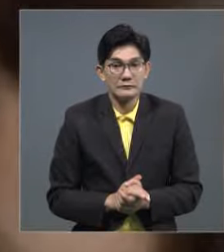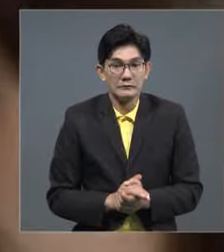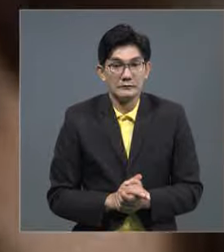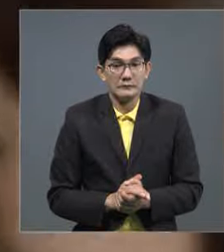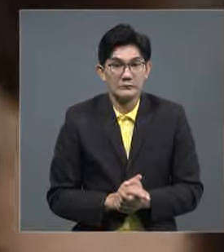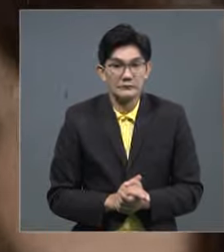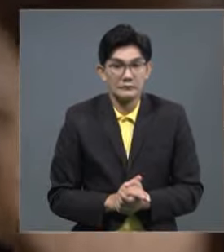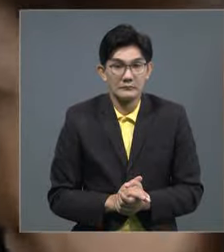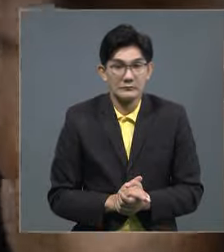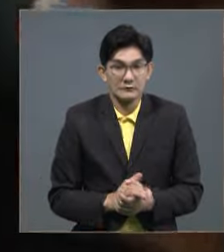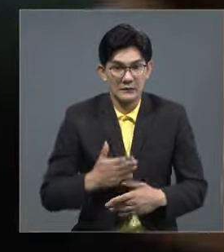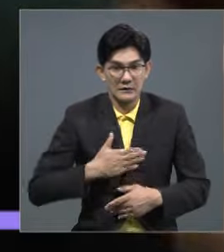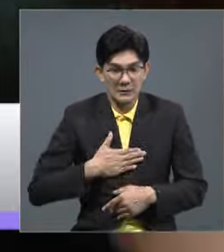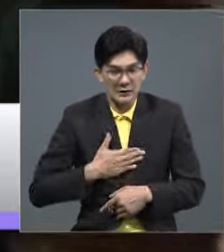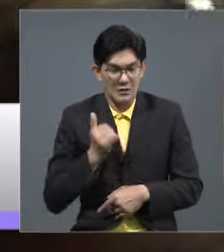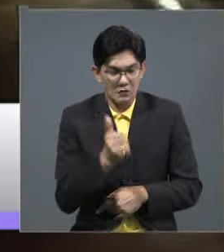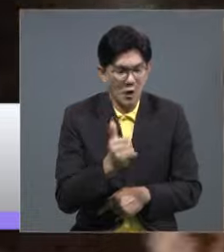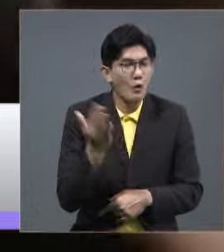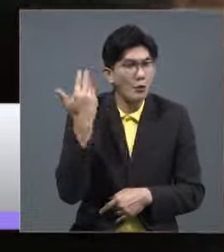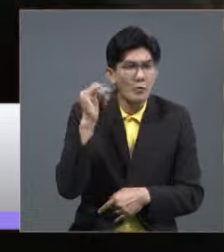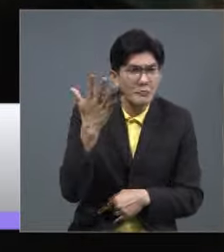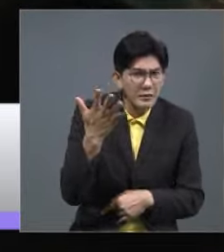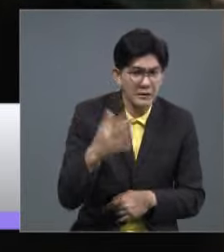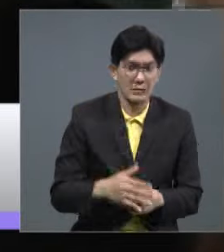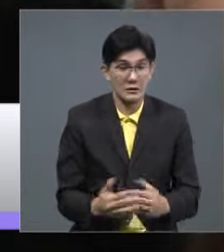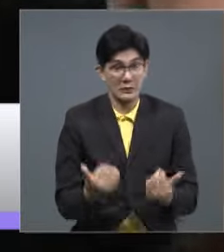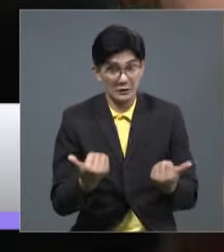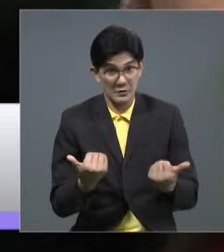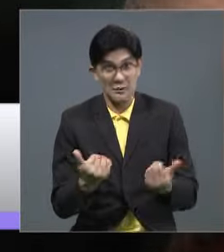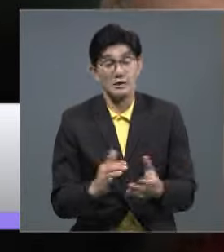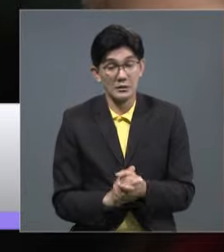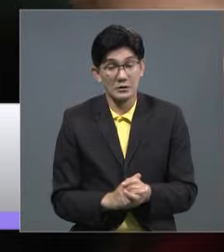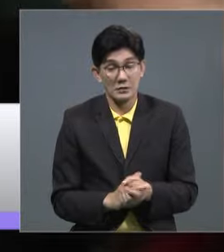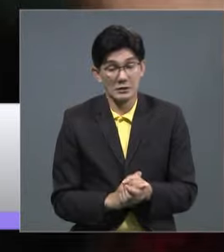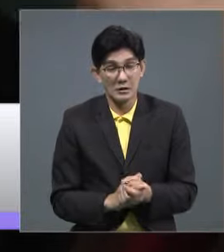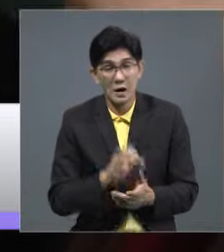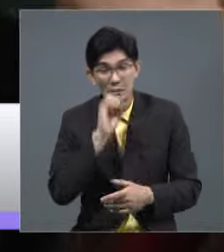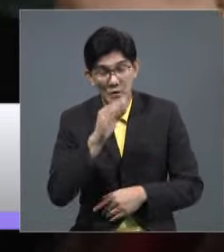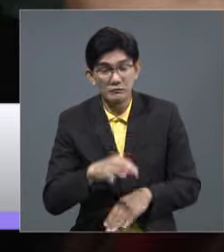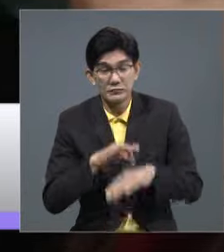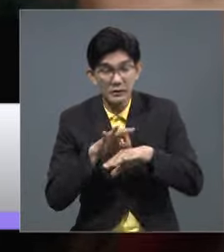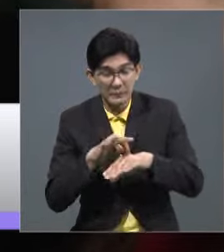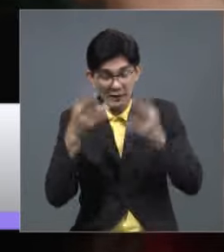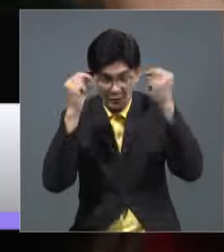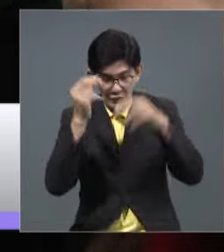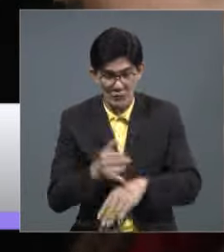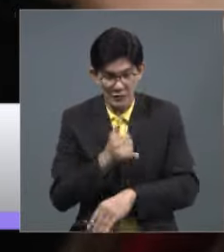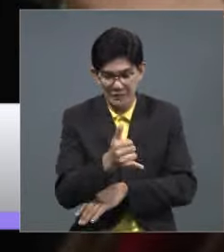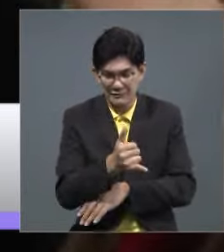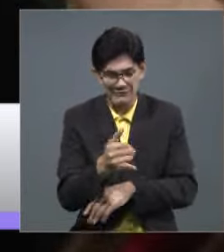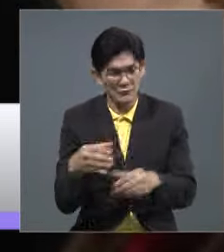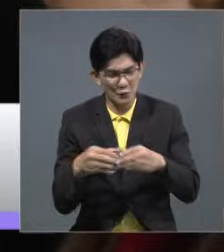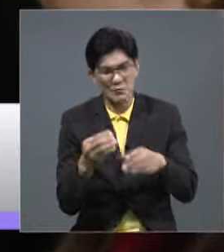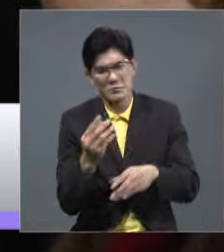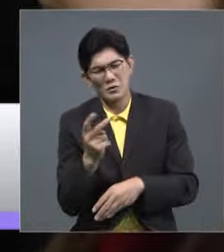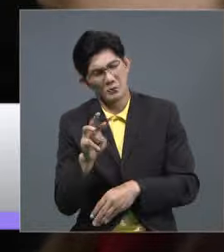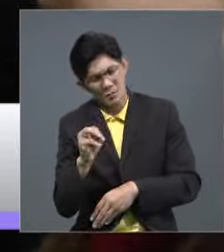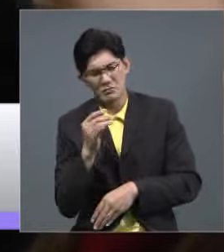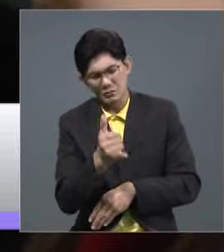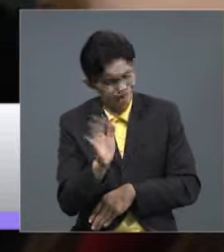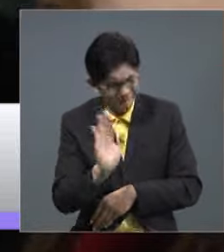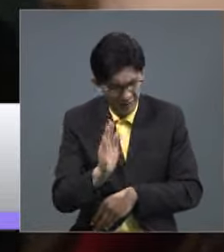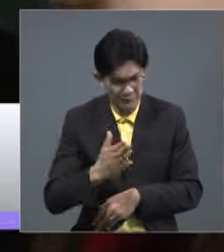ราะว่าเราก็ไม่เคยมาก่อนนะครับแต่ว่าจริงๆแล้วก็ไม่อยากจะบอกว่ามาในฐานะนายกรัฐมนตรีหรือคณะรัฐมนตรีนะครับม